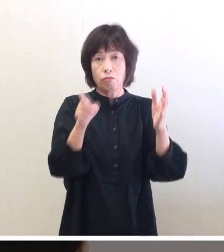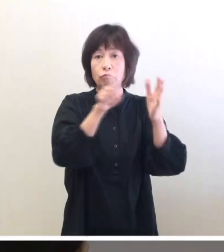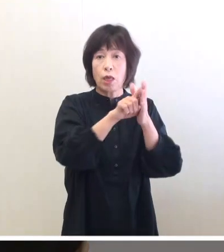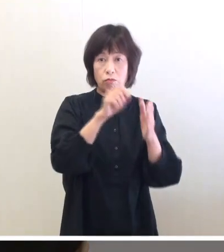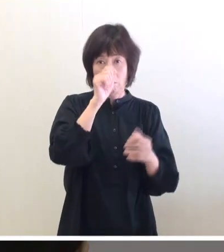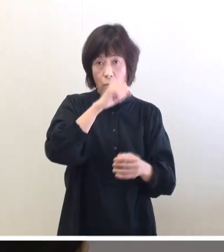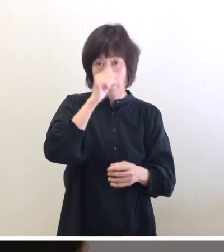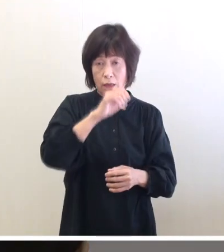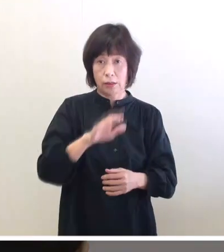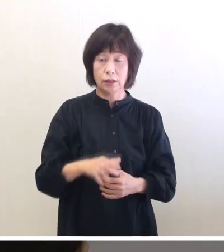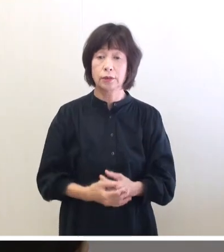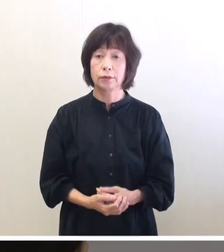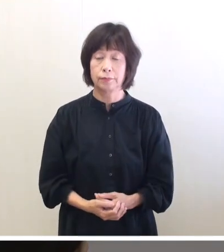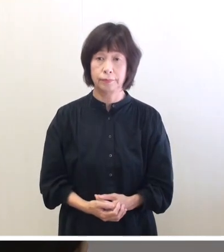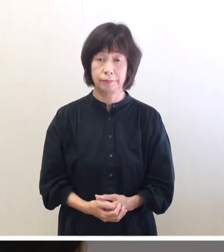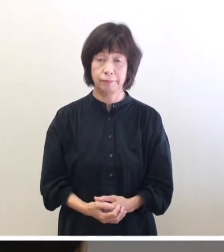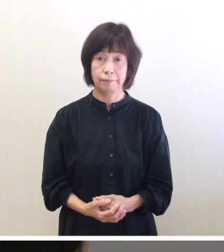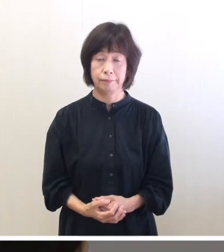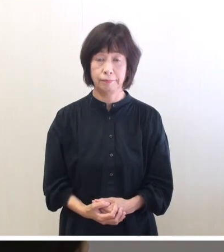ね、